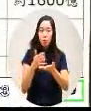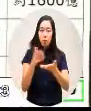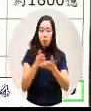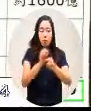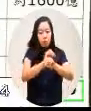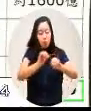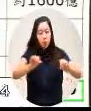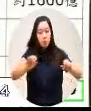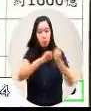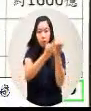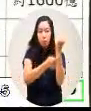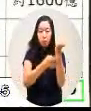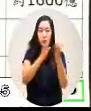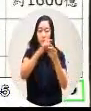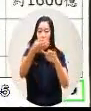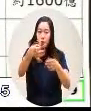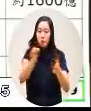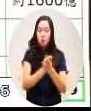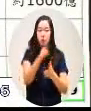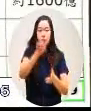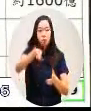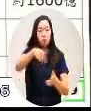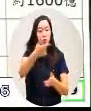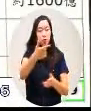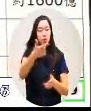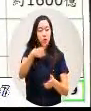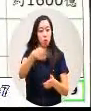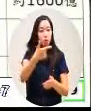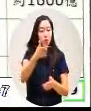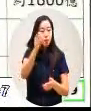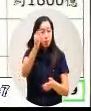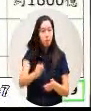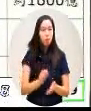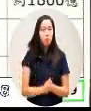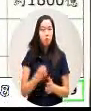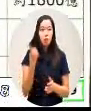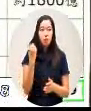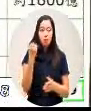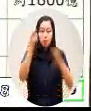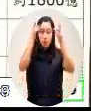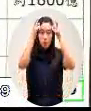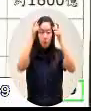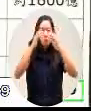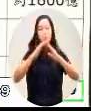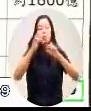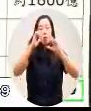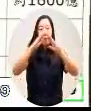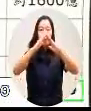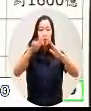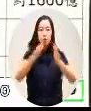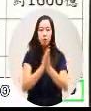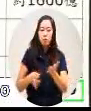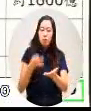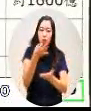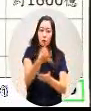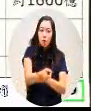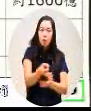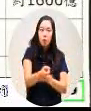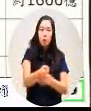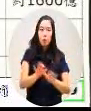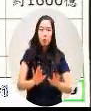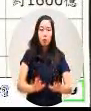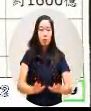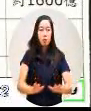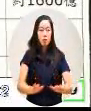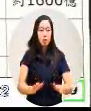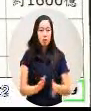关1600亿，按新台中市啦，超过关800亿，啊按个高雄市啦吼，目前啦